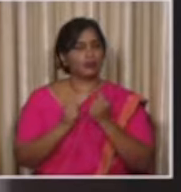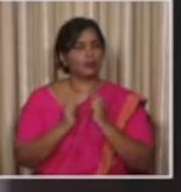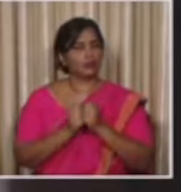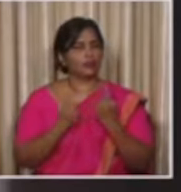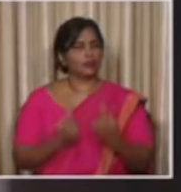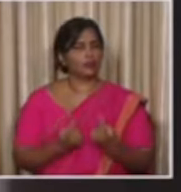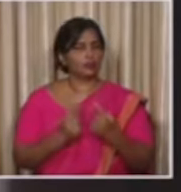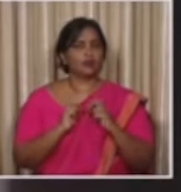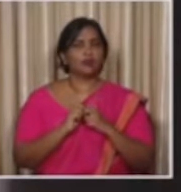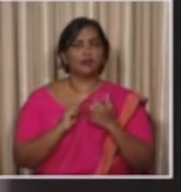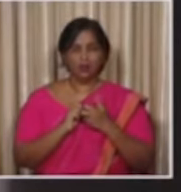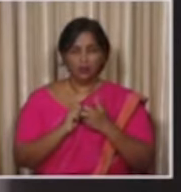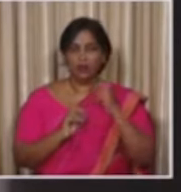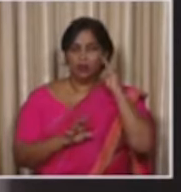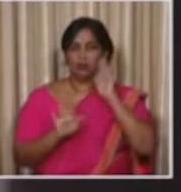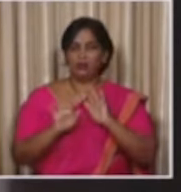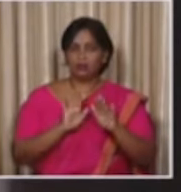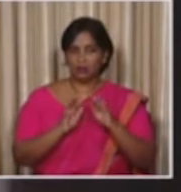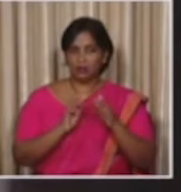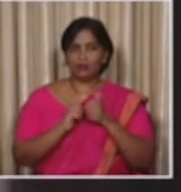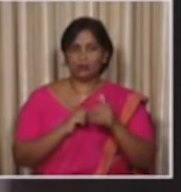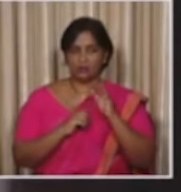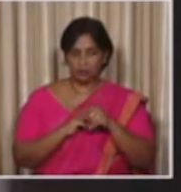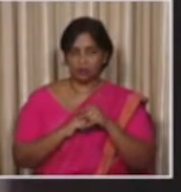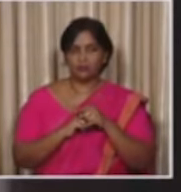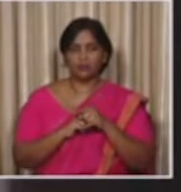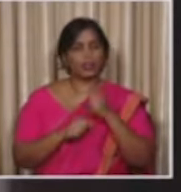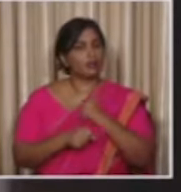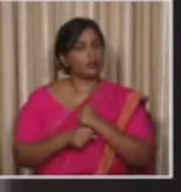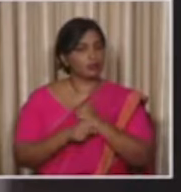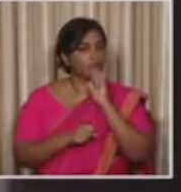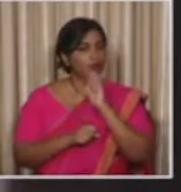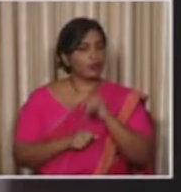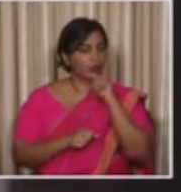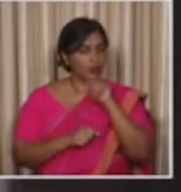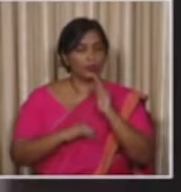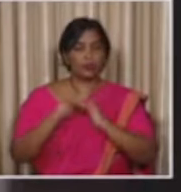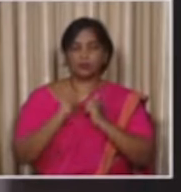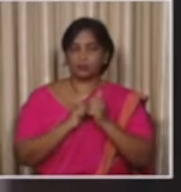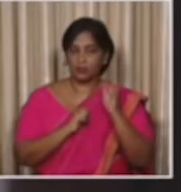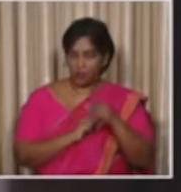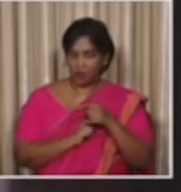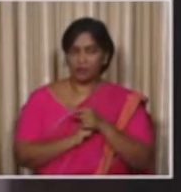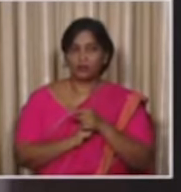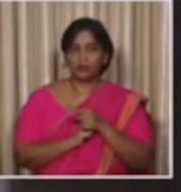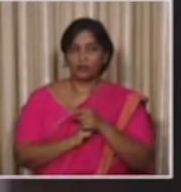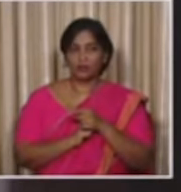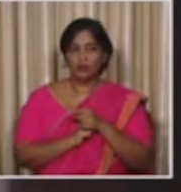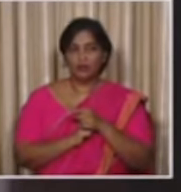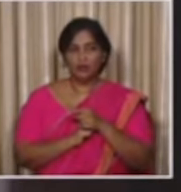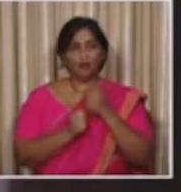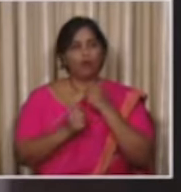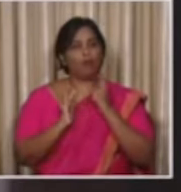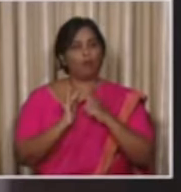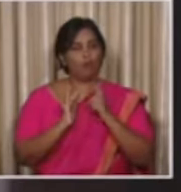හිඟය සම්බන්ධ ගැටලු කළමනාකරණය කර ගැනීම සඳහා රජයේ සතුව නිශ්චිත වැඩපිළිවෙලක් තිබේ.